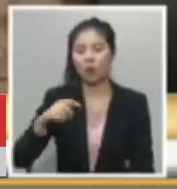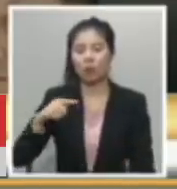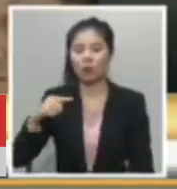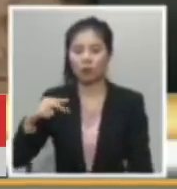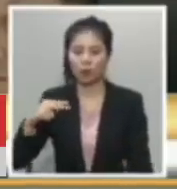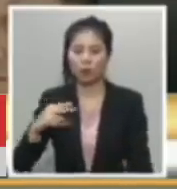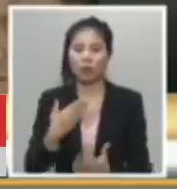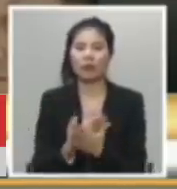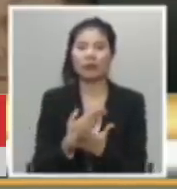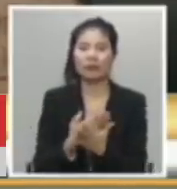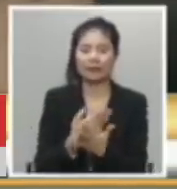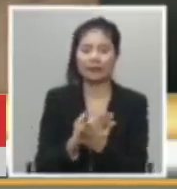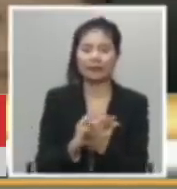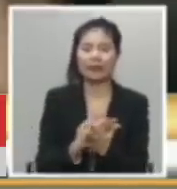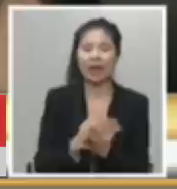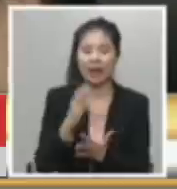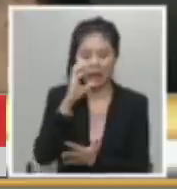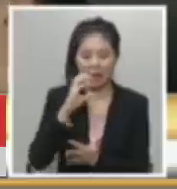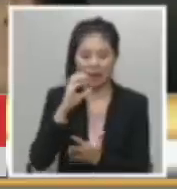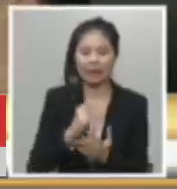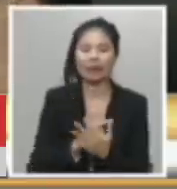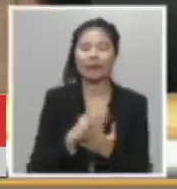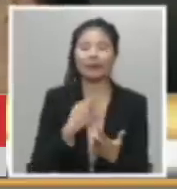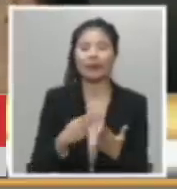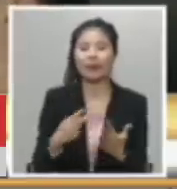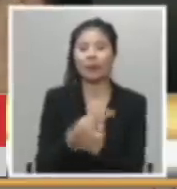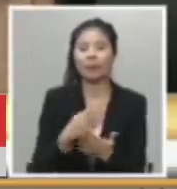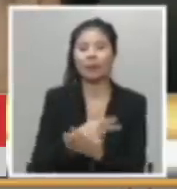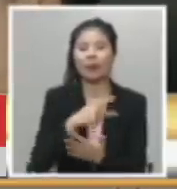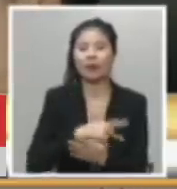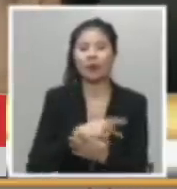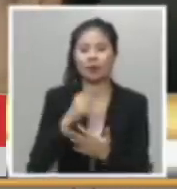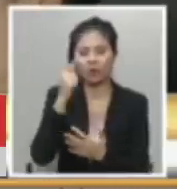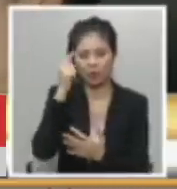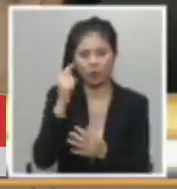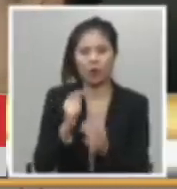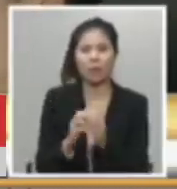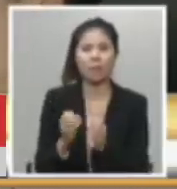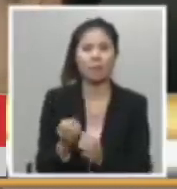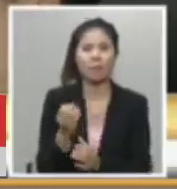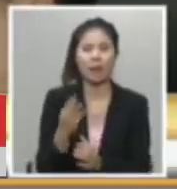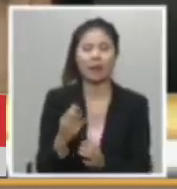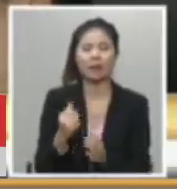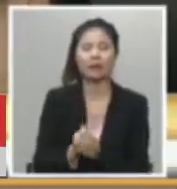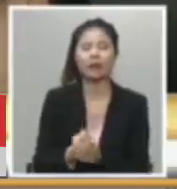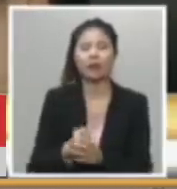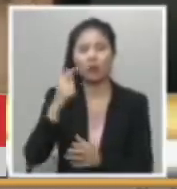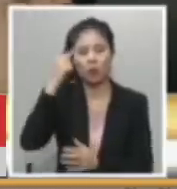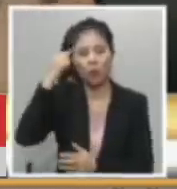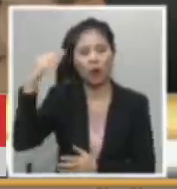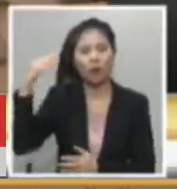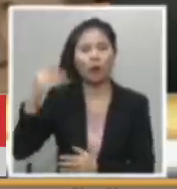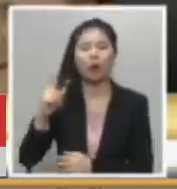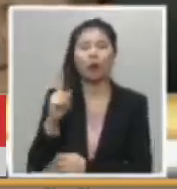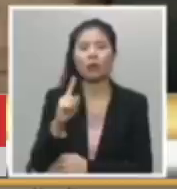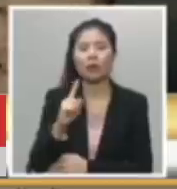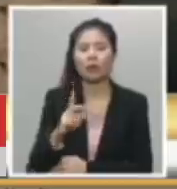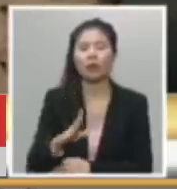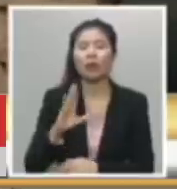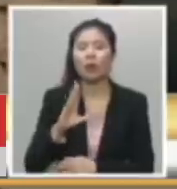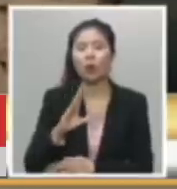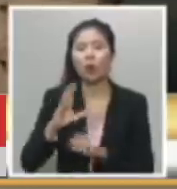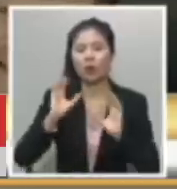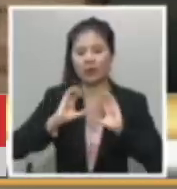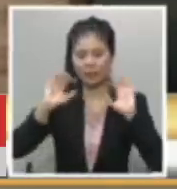ซึ่งคาดว่าจะได้สูงขึ้นนี่คือความคาดหวังของรัฐบาลนะครับโดยใช้พ.ร.บ.ที่ดินและสิ่งปลูกสร้